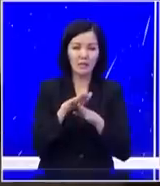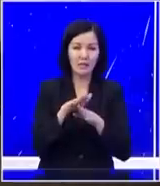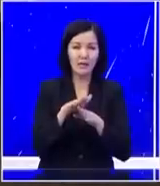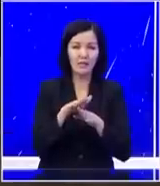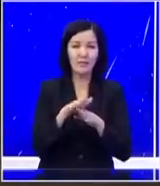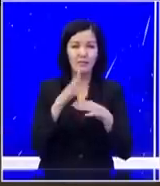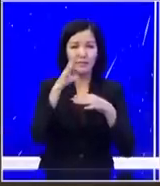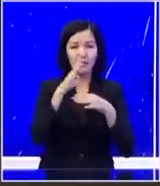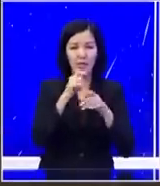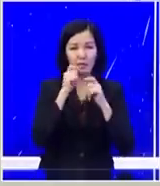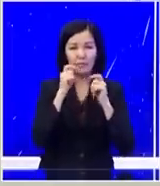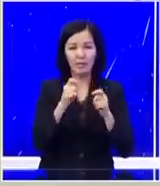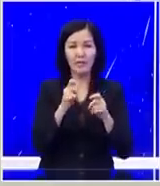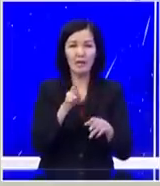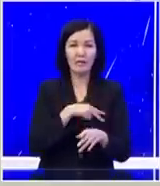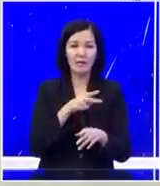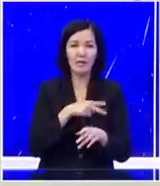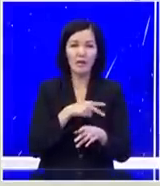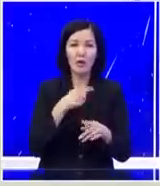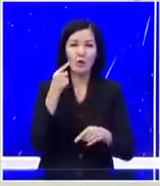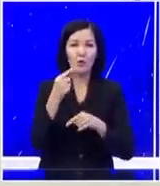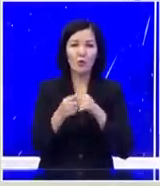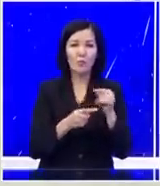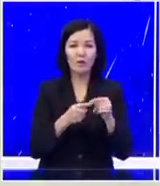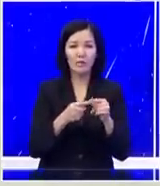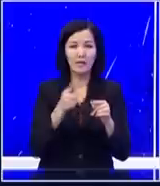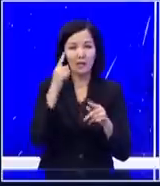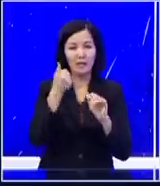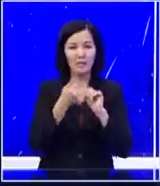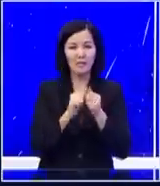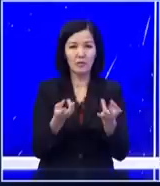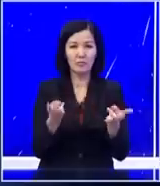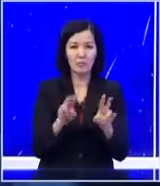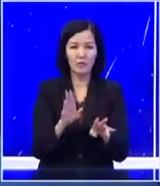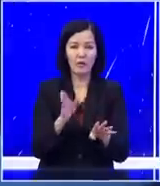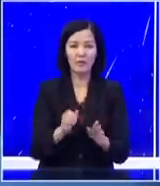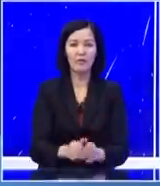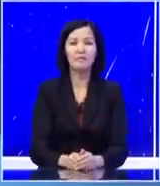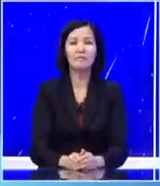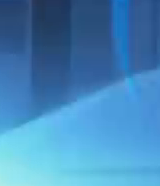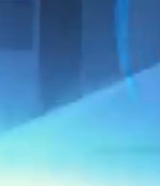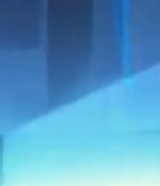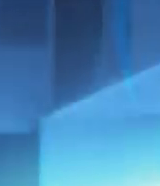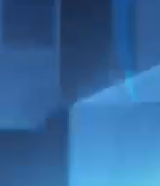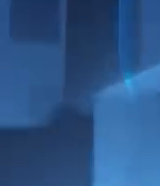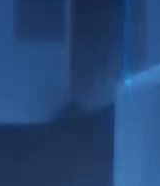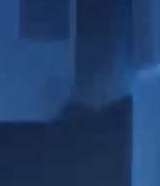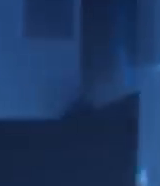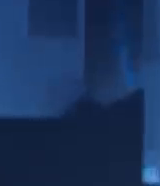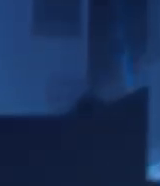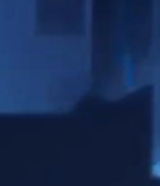кешке марапатымен басқа да медальдары ұрпақтары үшін ескерткіш болды. Мадина Берқызы, Ғабит Қабдрахман, Жетсу